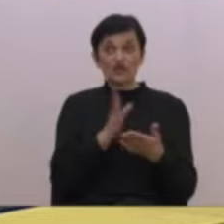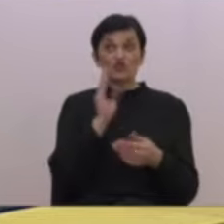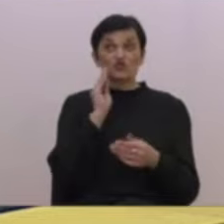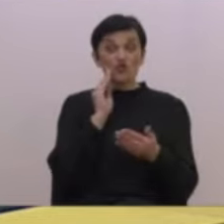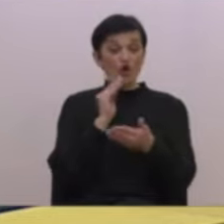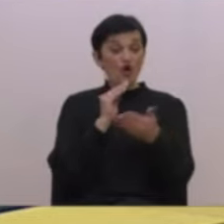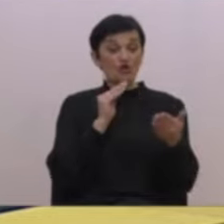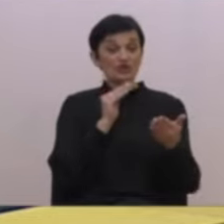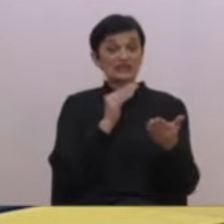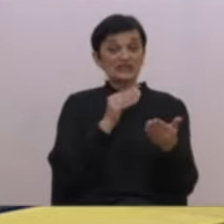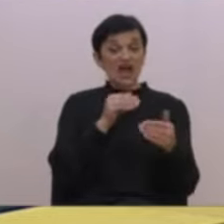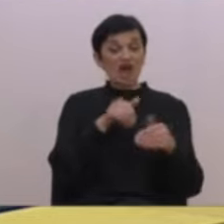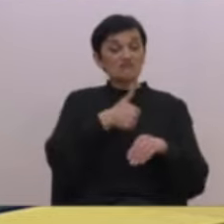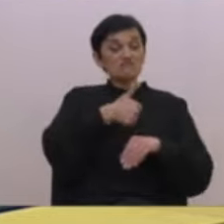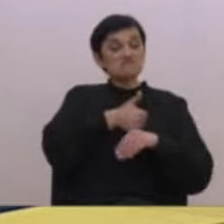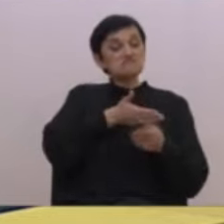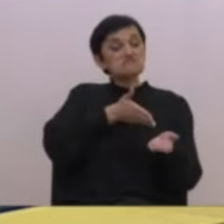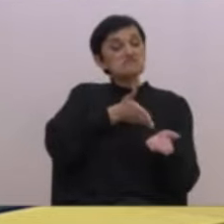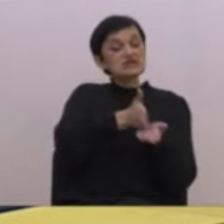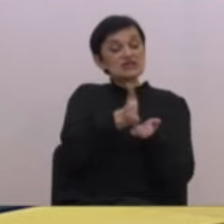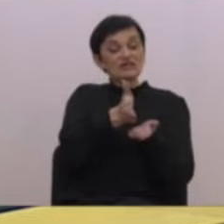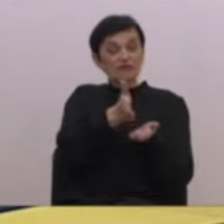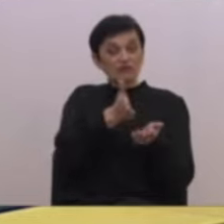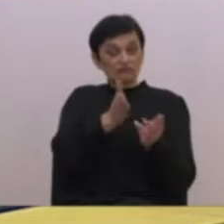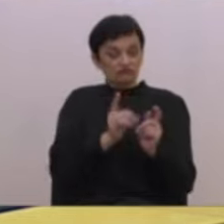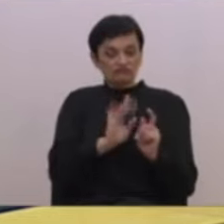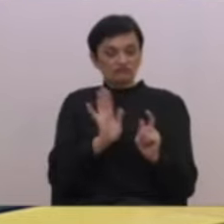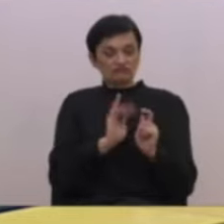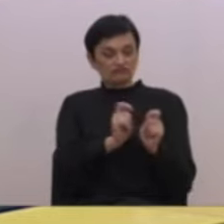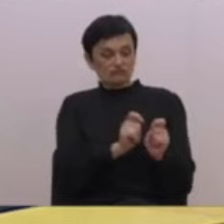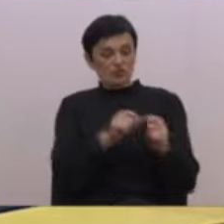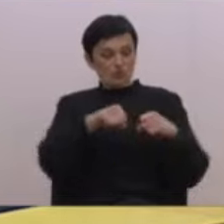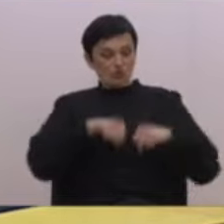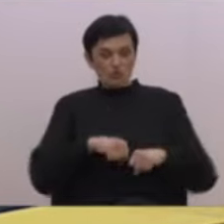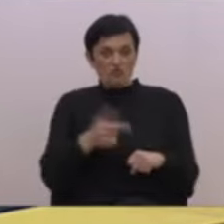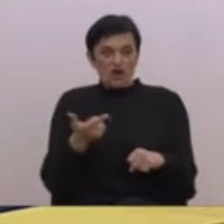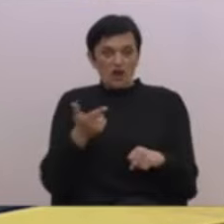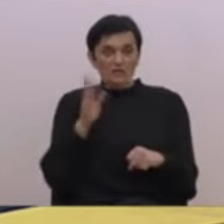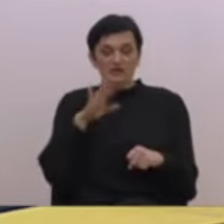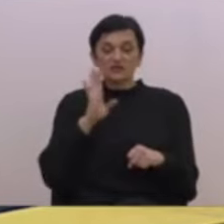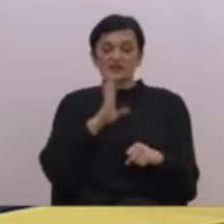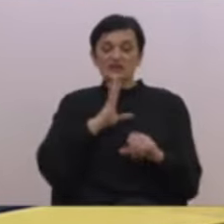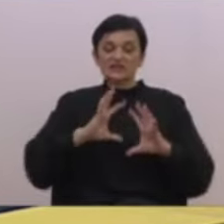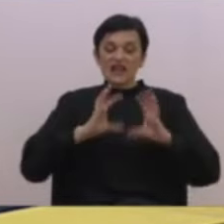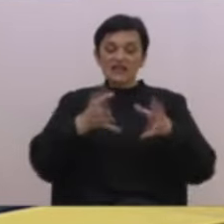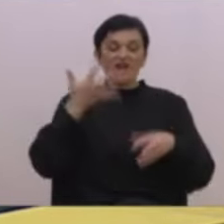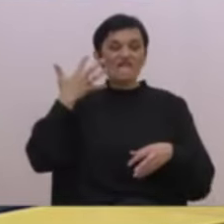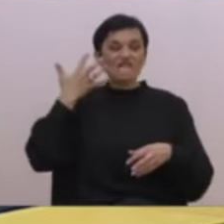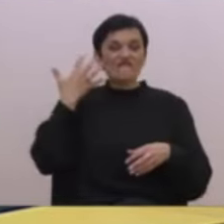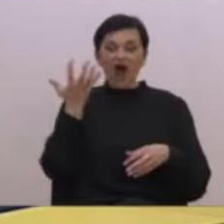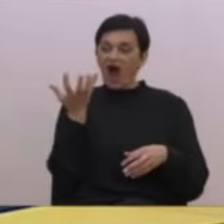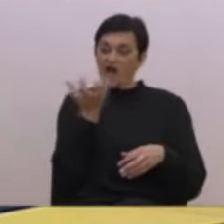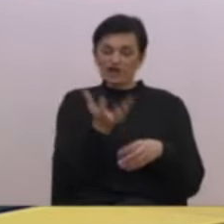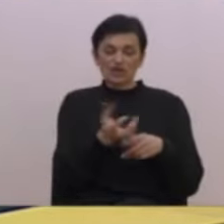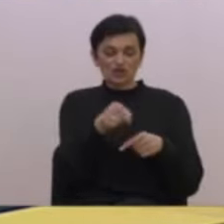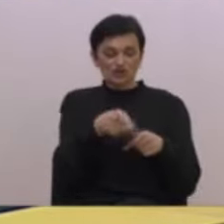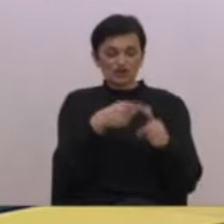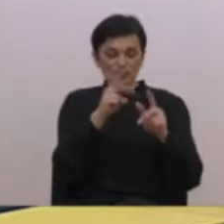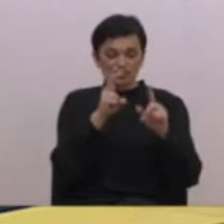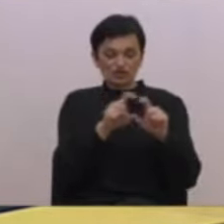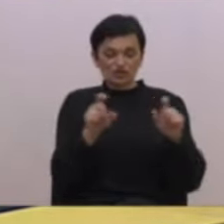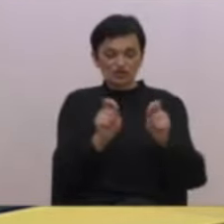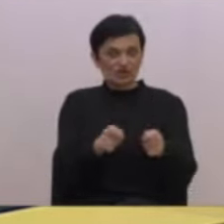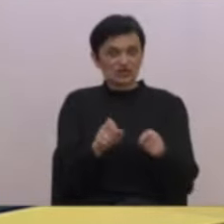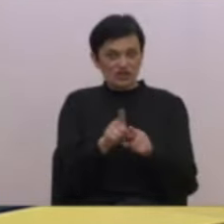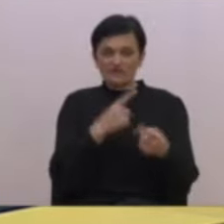თქვენ პრივილეგიებს, უფლებებს ეძახით, ნუ რა ვიცი, მაშინ რა ვიცი, დედამიწას დავარქვათ ვაშლი. და ვილაპარაკოთ, ასე არაფერი